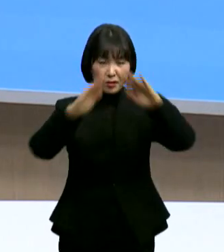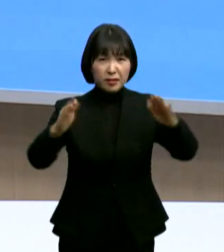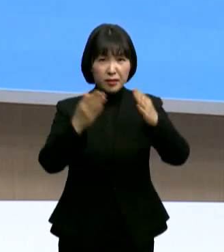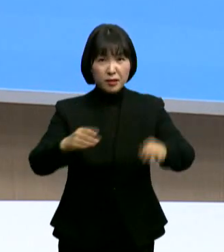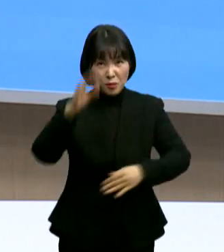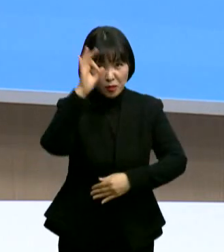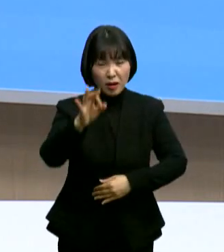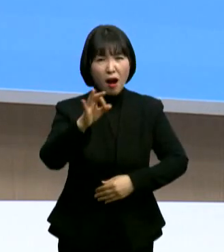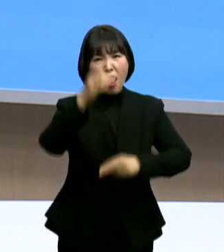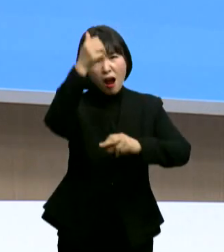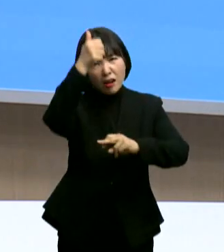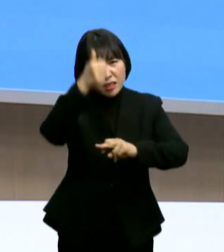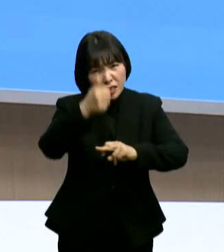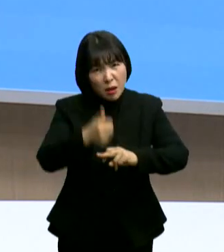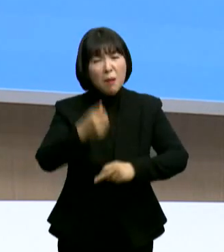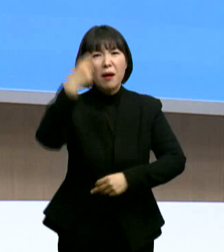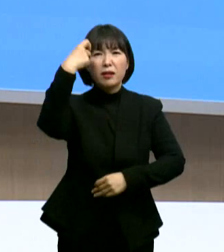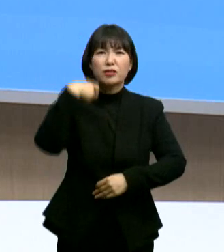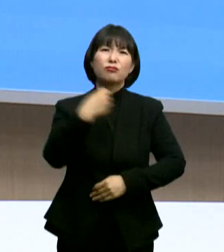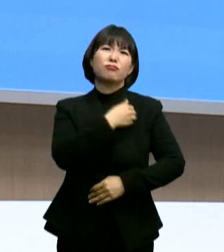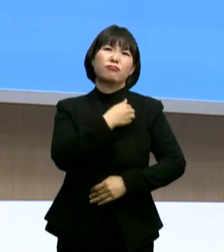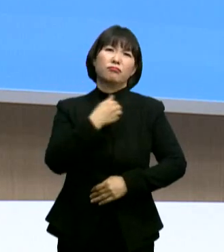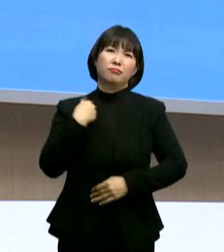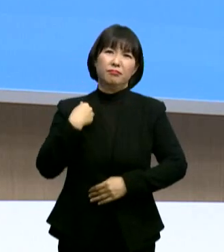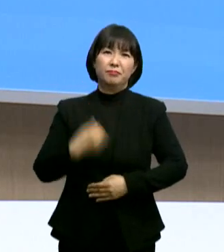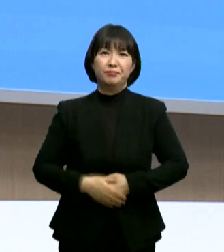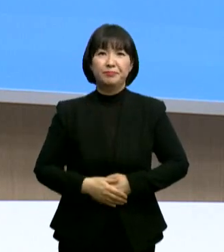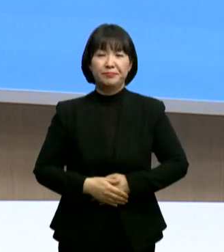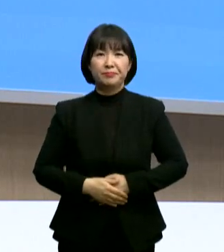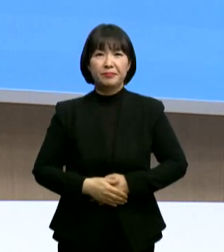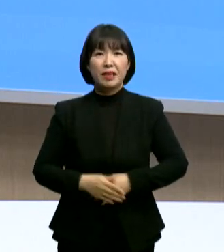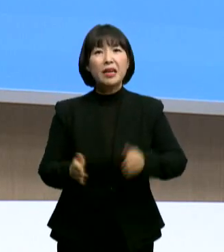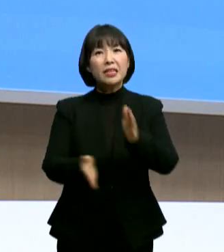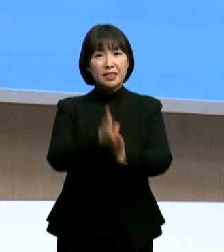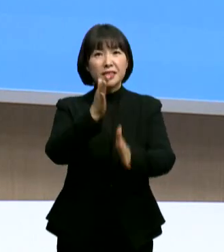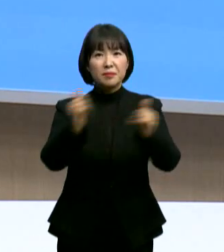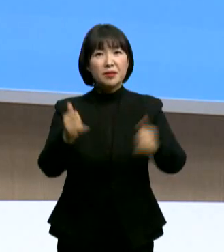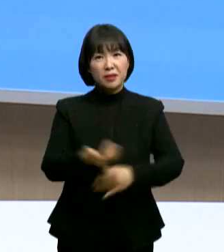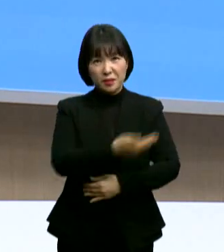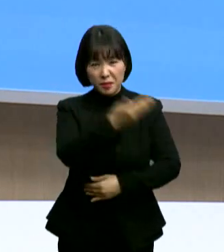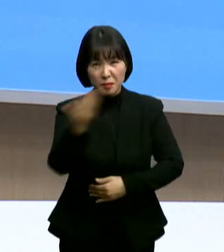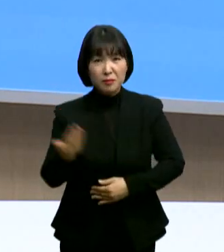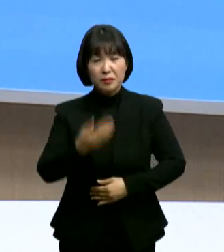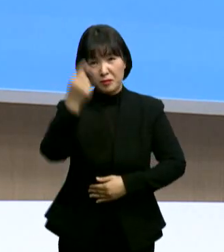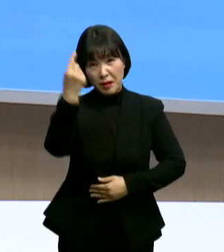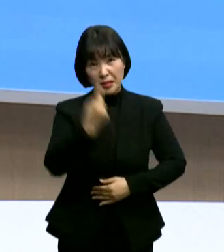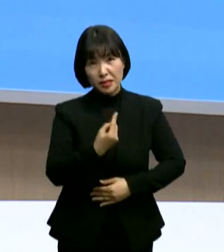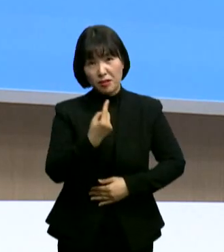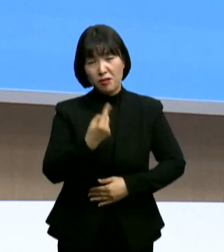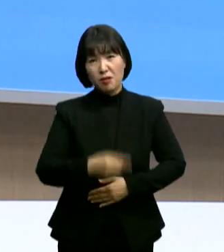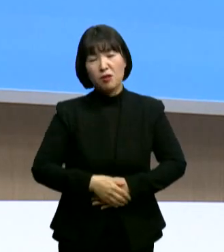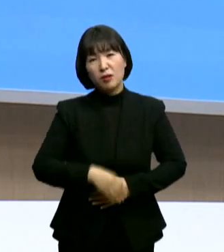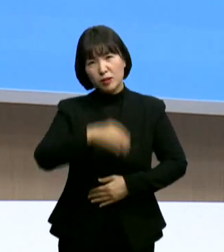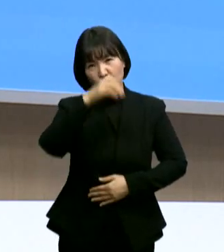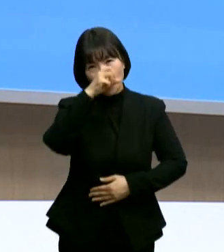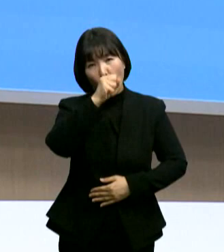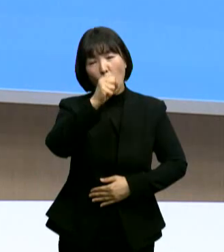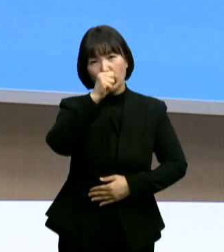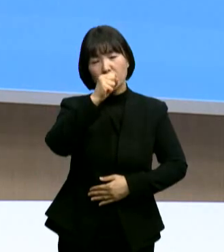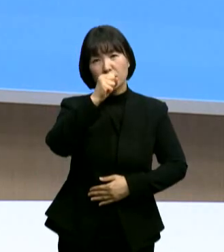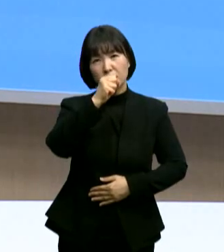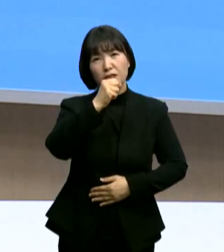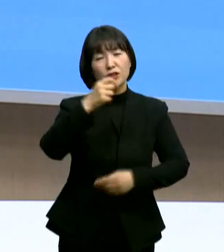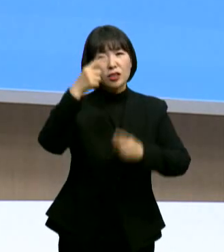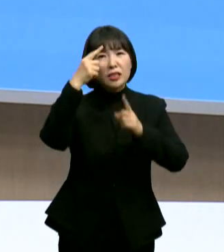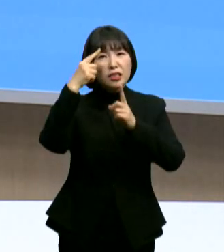정말 연말 느낌이 물심 풍기는데요 미출구 주민 분들께서도 이렇게 윈터 마켓에 나오셔서 올안에 좋은 추억 만드시길